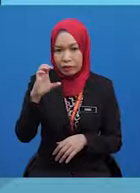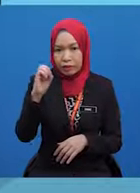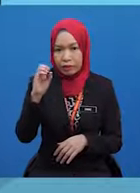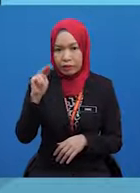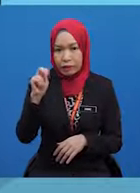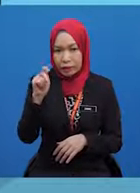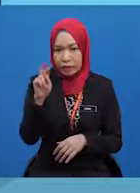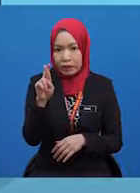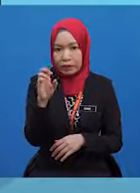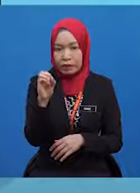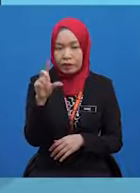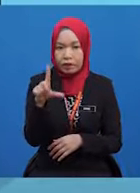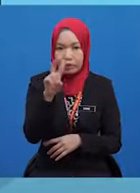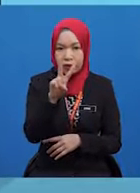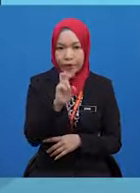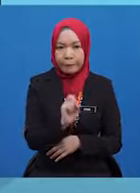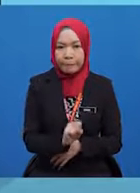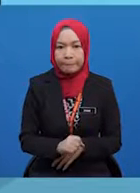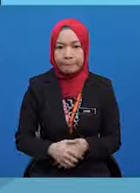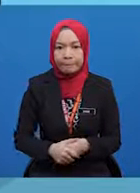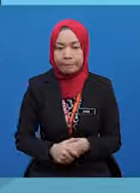proses menekap.